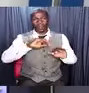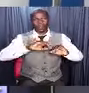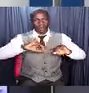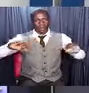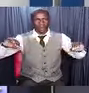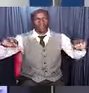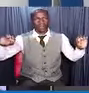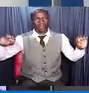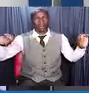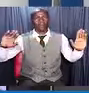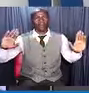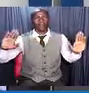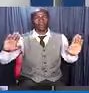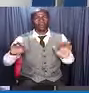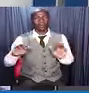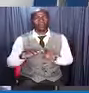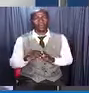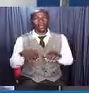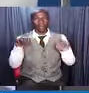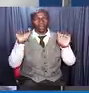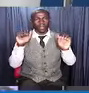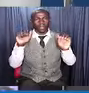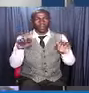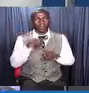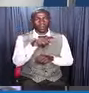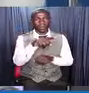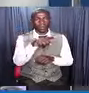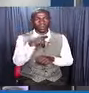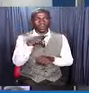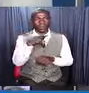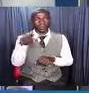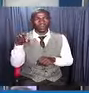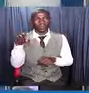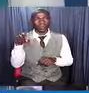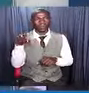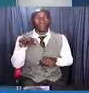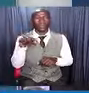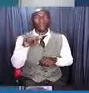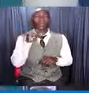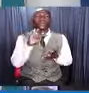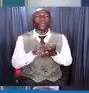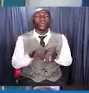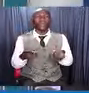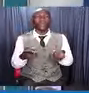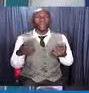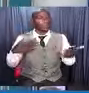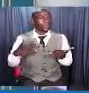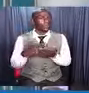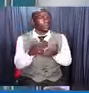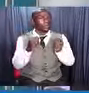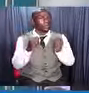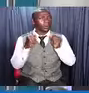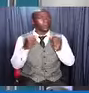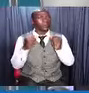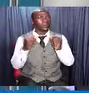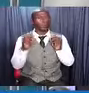hivyo. God took away all the hindrances. Akakuwezesha. And he enabled you. Bwana si kwamba ulikuja kwa nguvu zako. And it's not like you